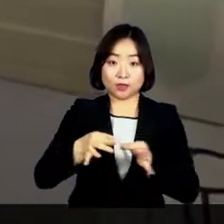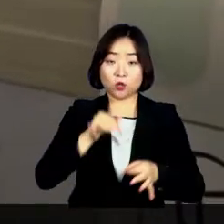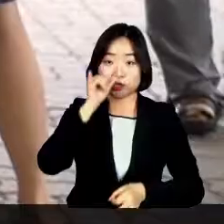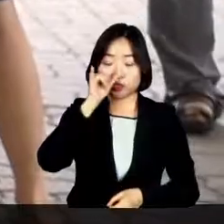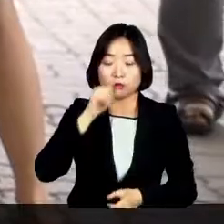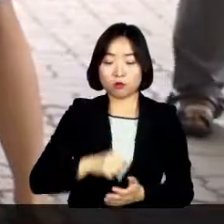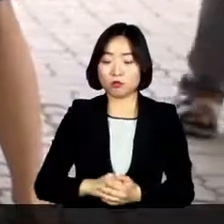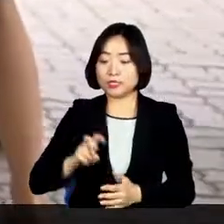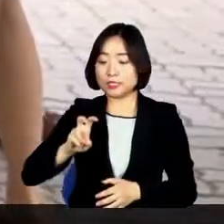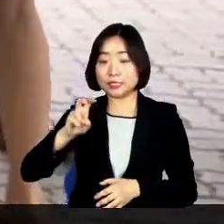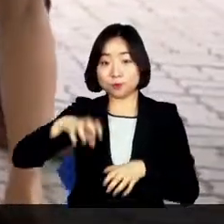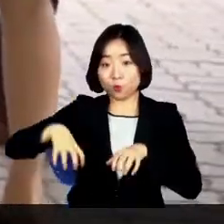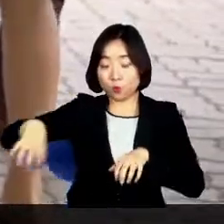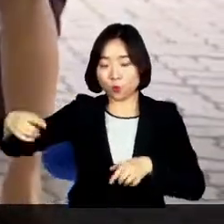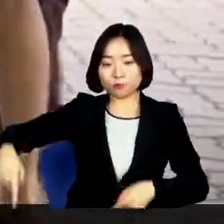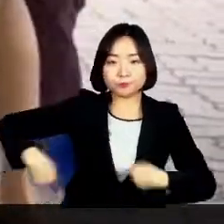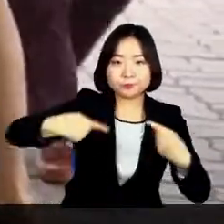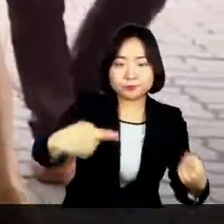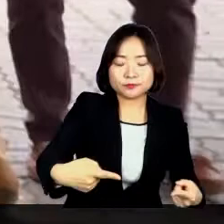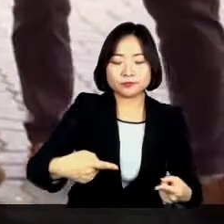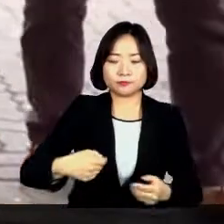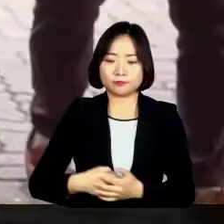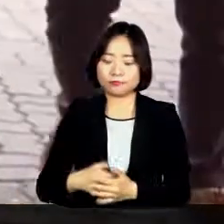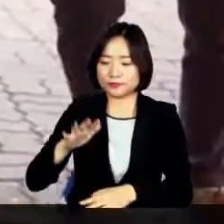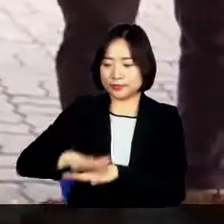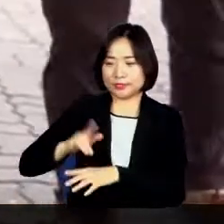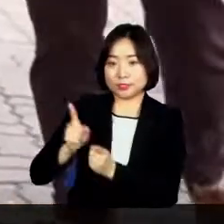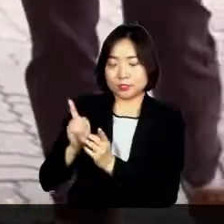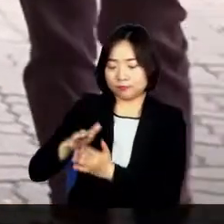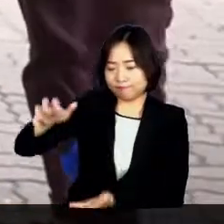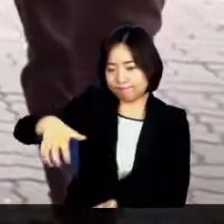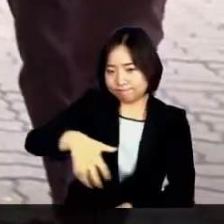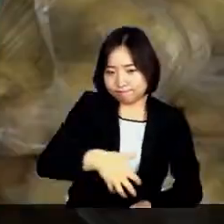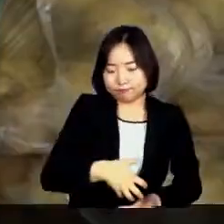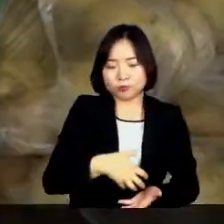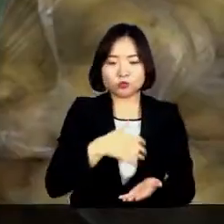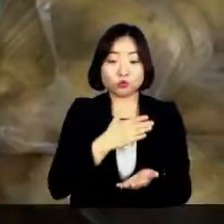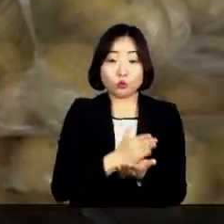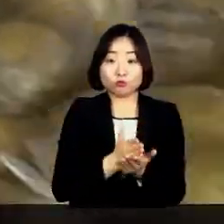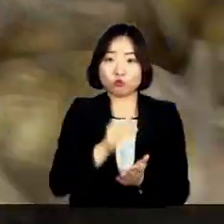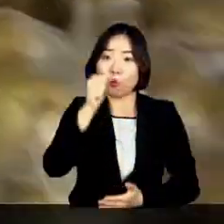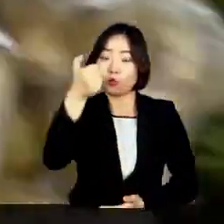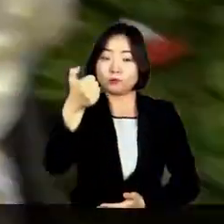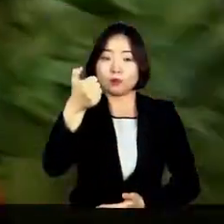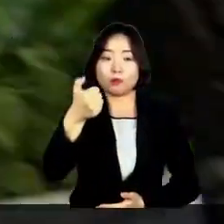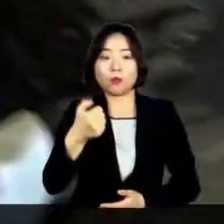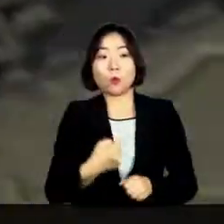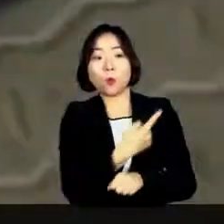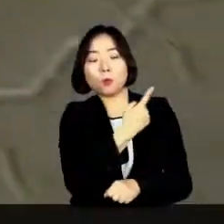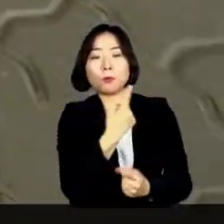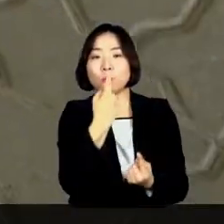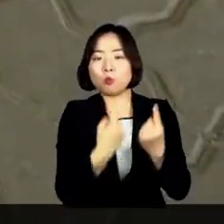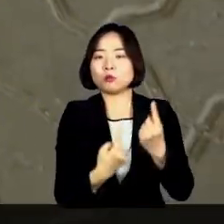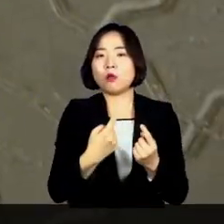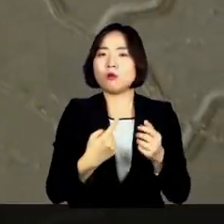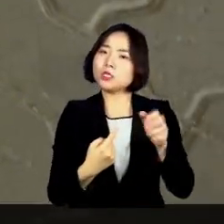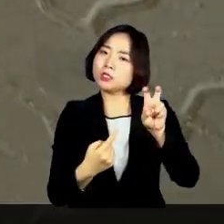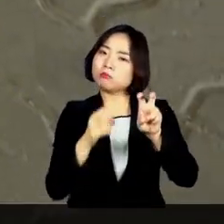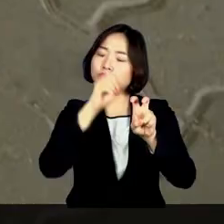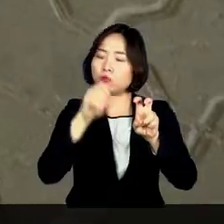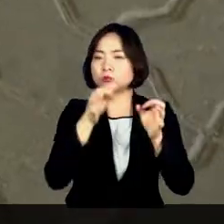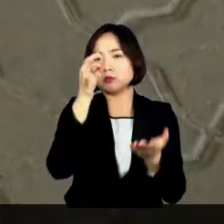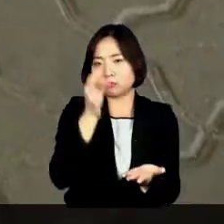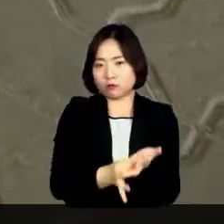있습니다. 20여 개 지역 농가가 참여하여 지역에서 생산된 농산물 50여 품목을 시중보다 약 20%